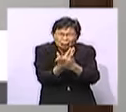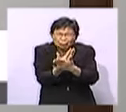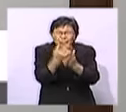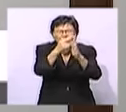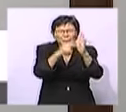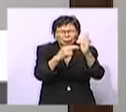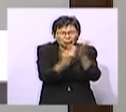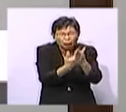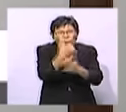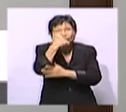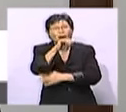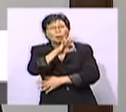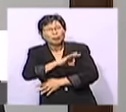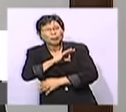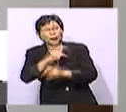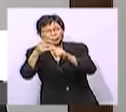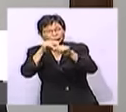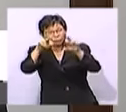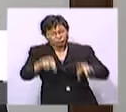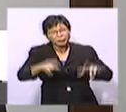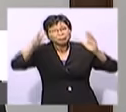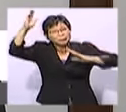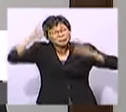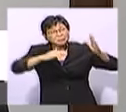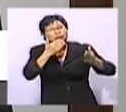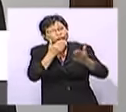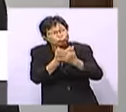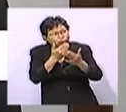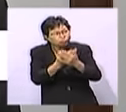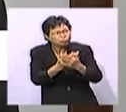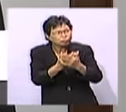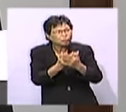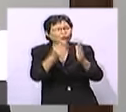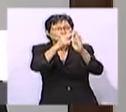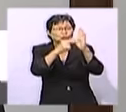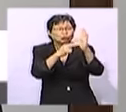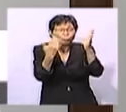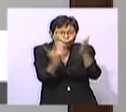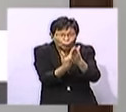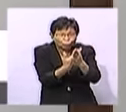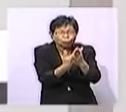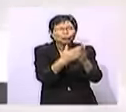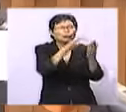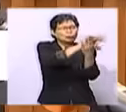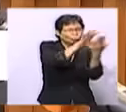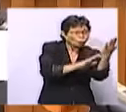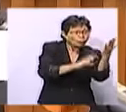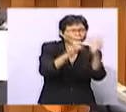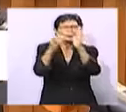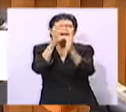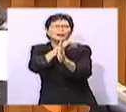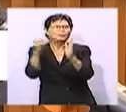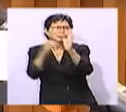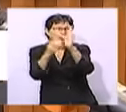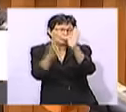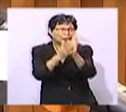boleh memberi manfaat kepada rakyat Malaysia, seharuslah undang-undang baru itu dikubah dan dikubal.